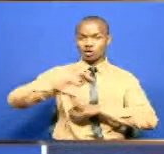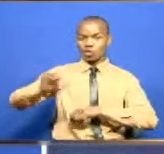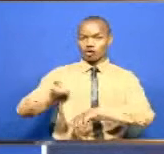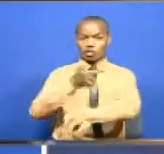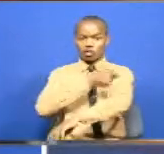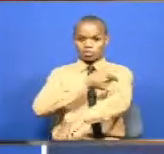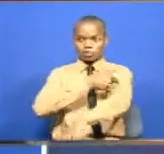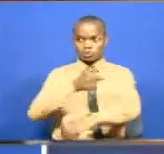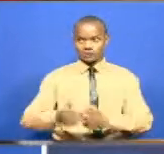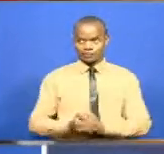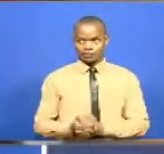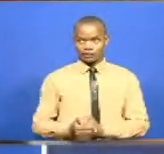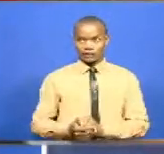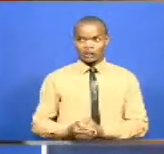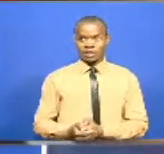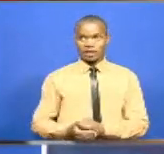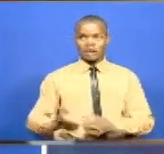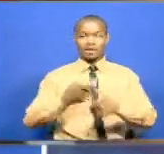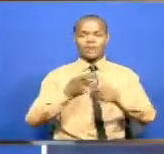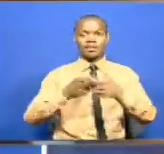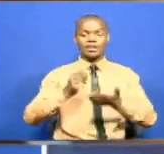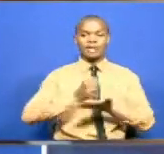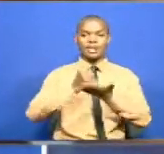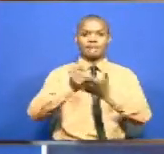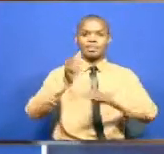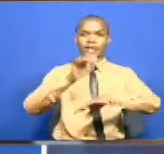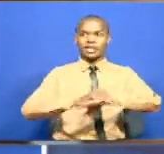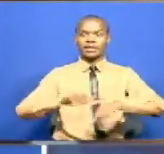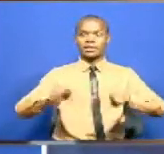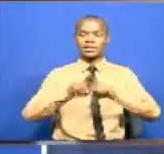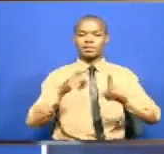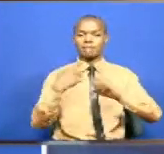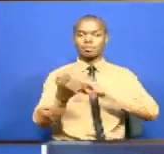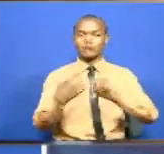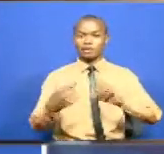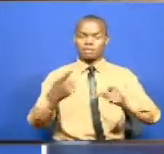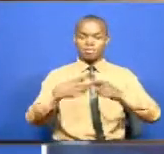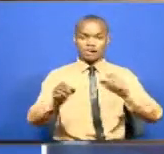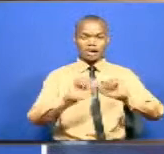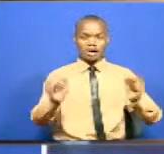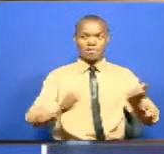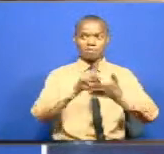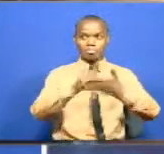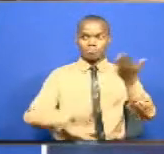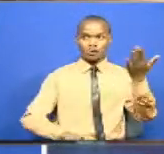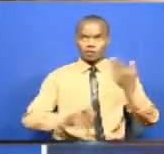Hospital. Akapata usaidizi mpaka akaongea, ingawa